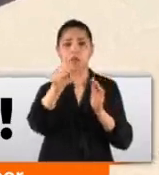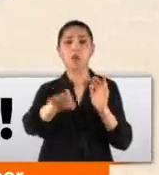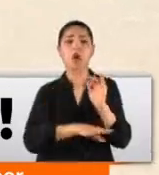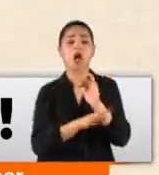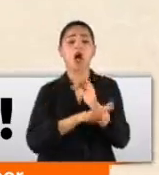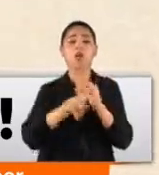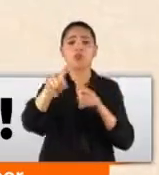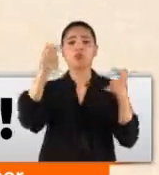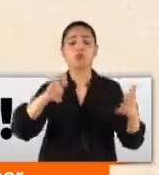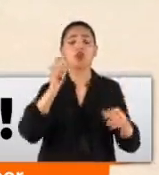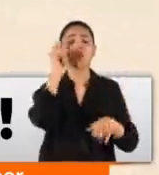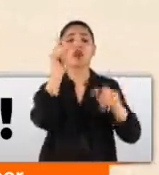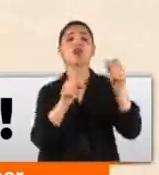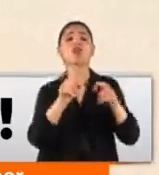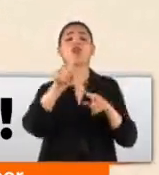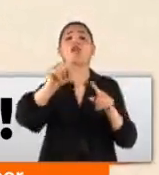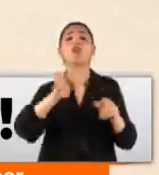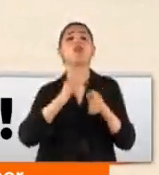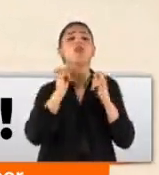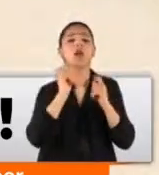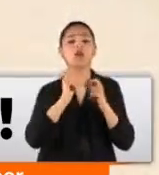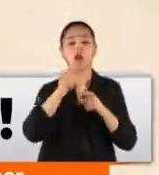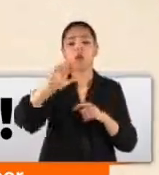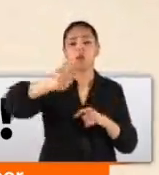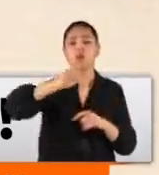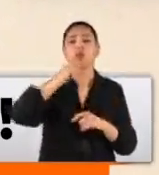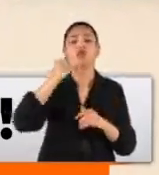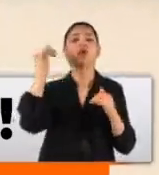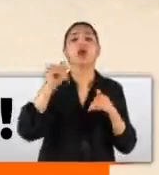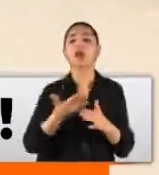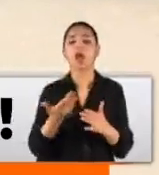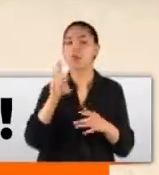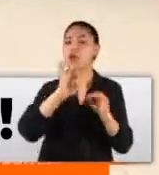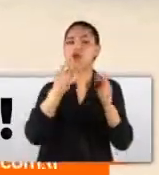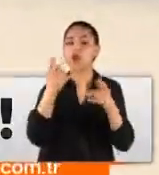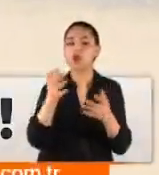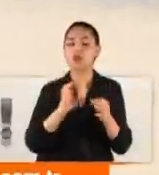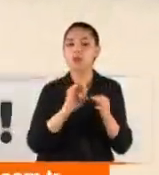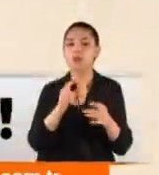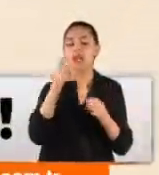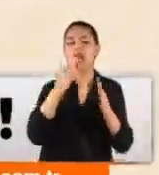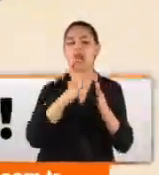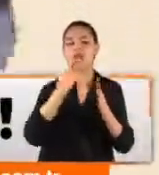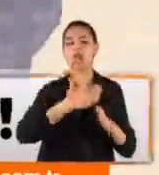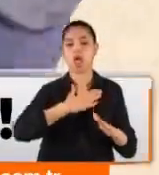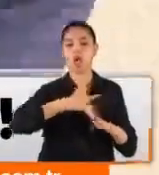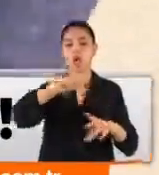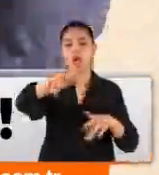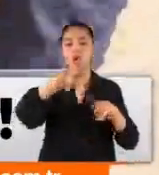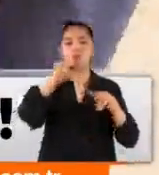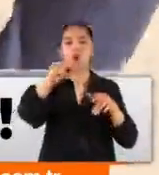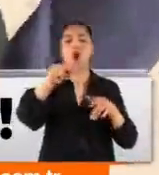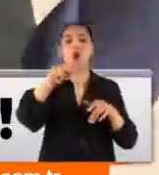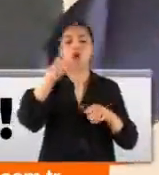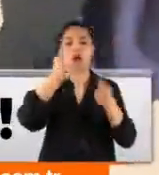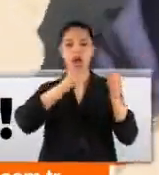hayata Maalesef çok zorlaşıyor Çünkü musluklarından Su akmıyor onlarda çözüm olarak Evlerinin önüne utanç erleri